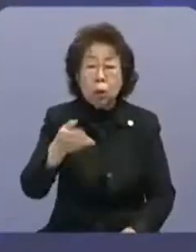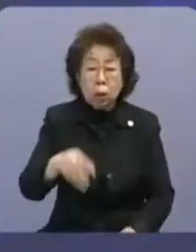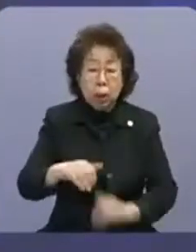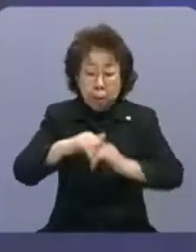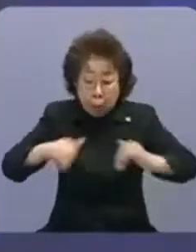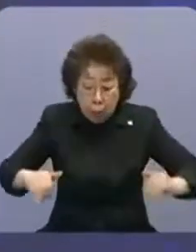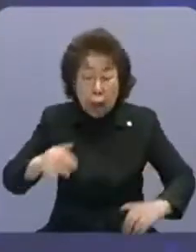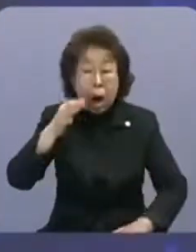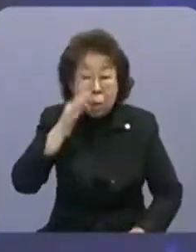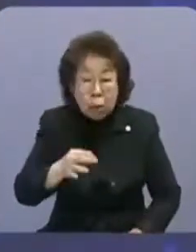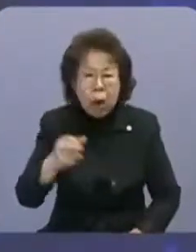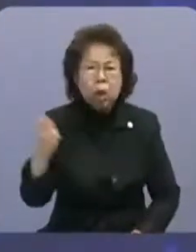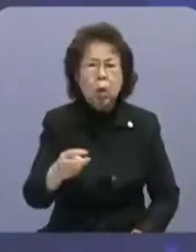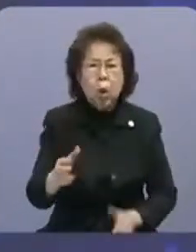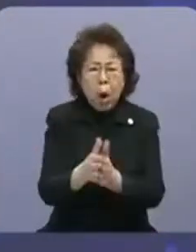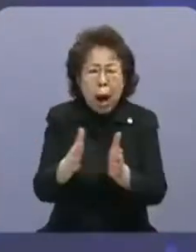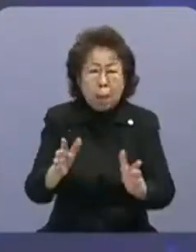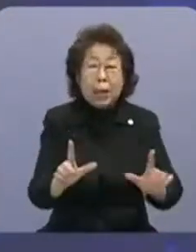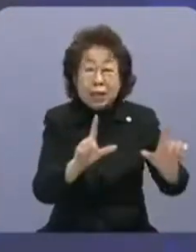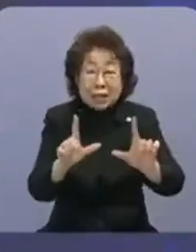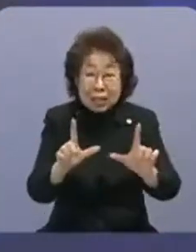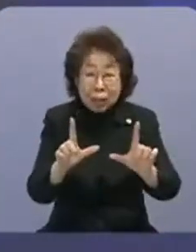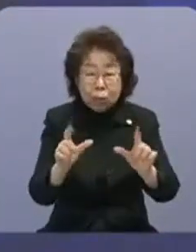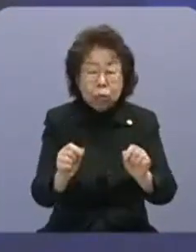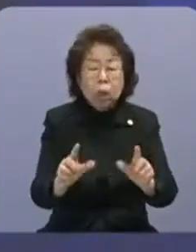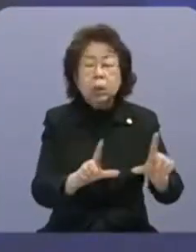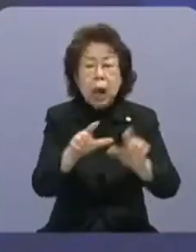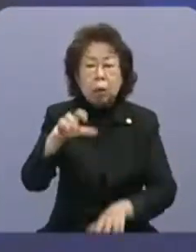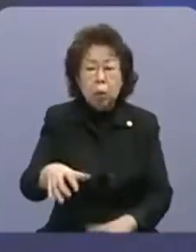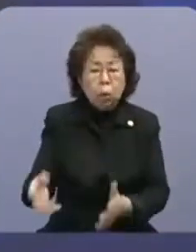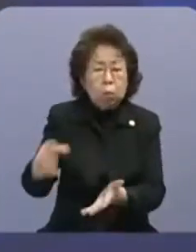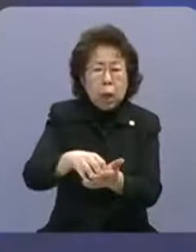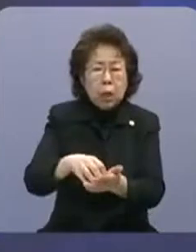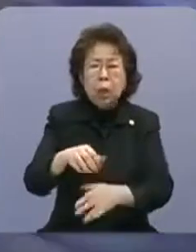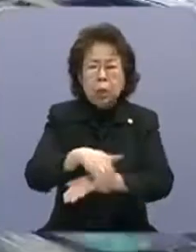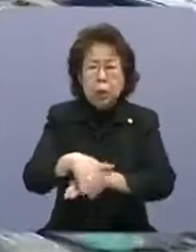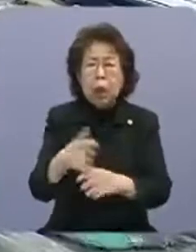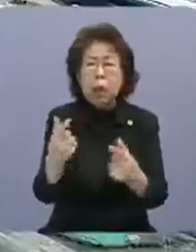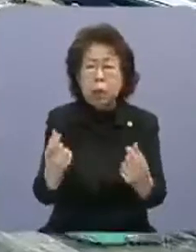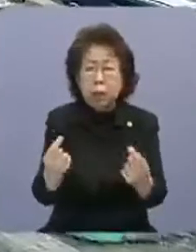들어서는 건 또 숙박 시설입니다 고대 이슬 기자 입니다